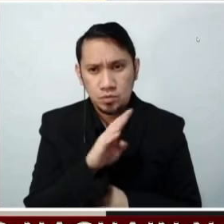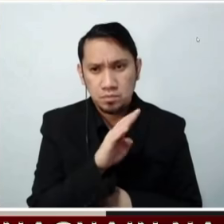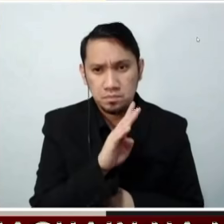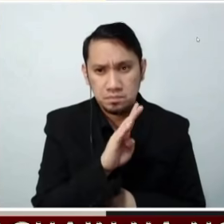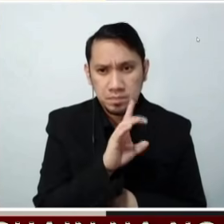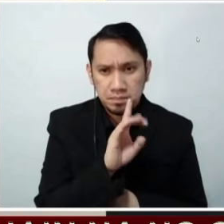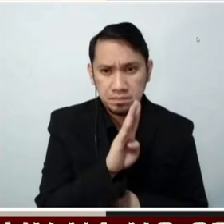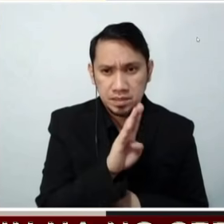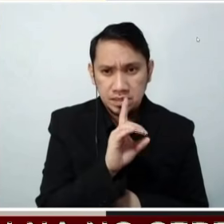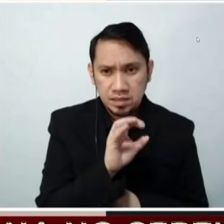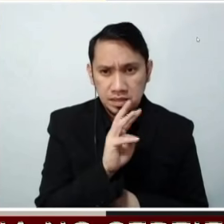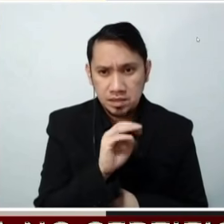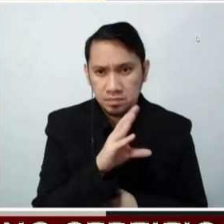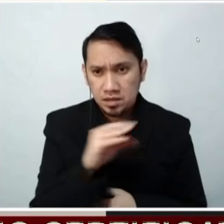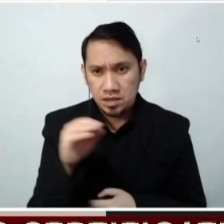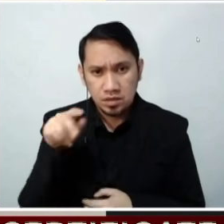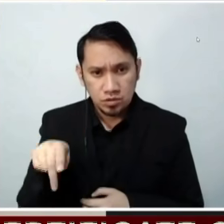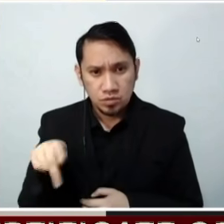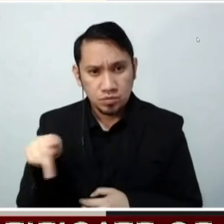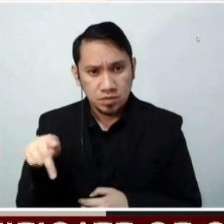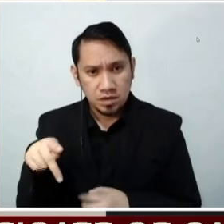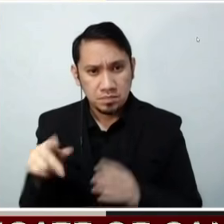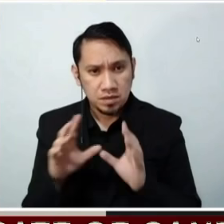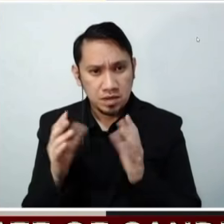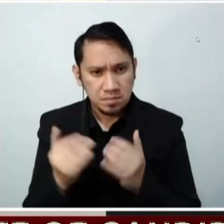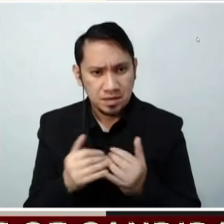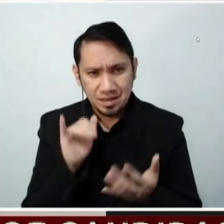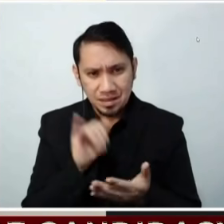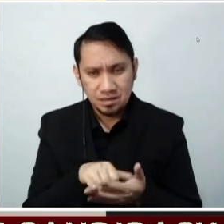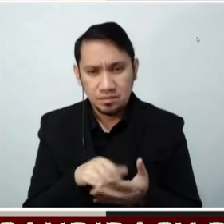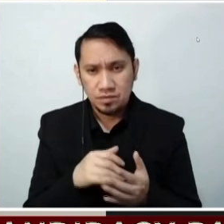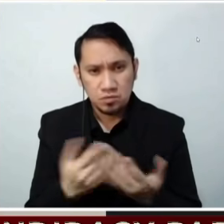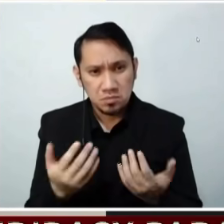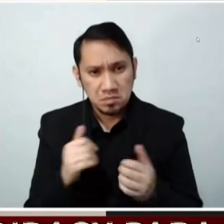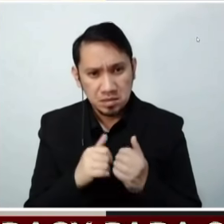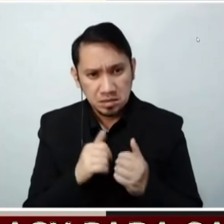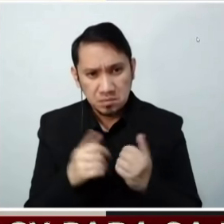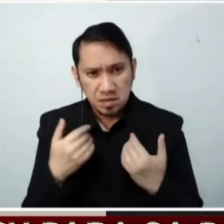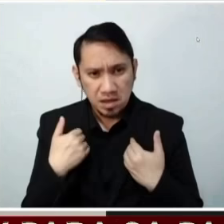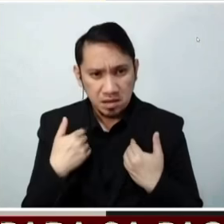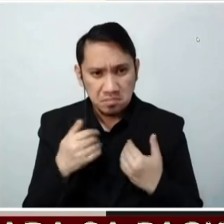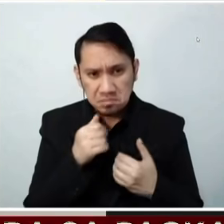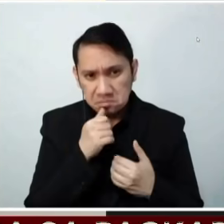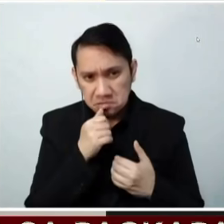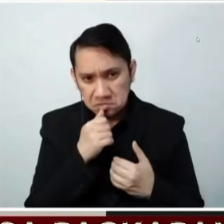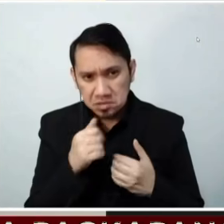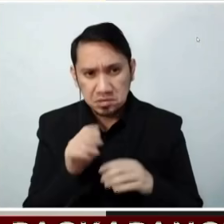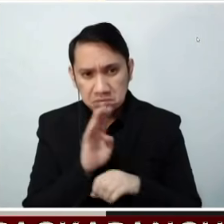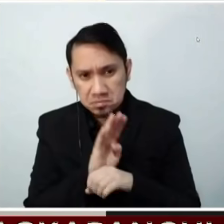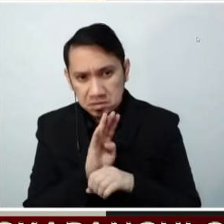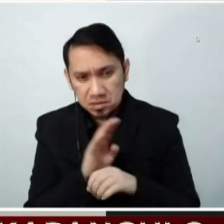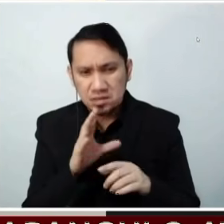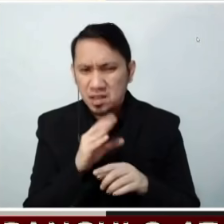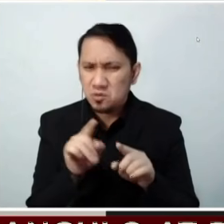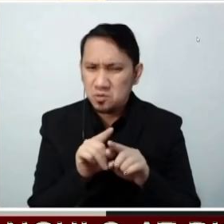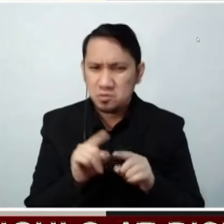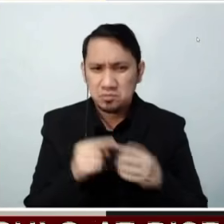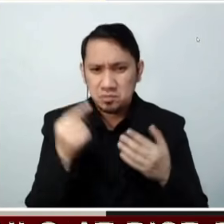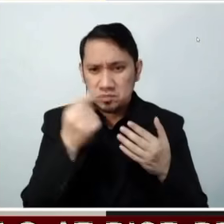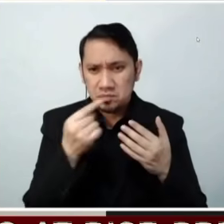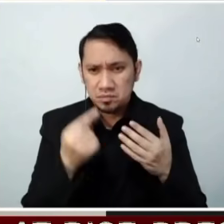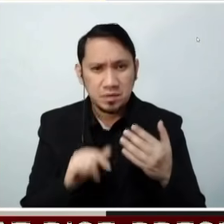yung Farmale, yung mga allegation na ganun. Meron pang ibang mga allegations na hindi